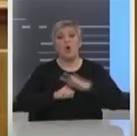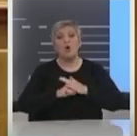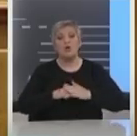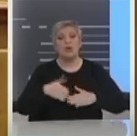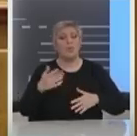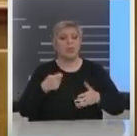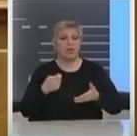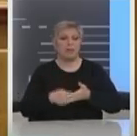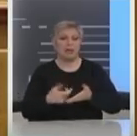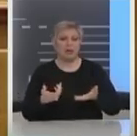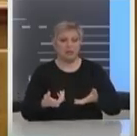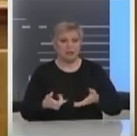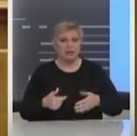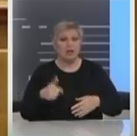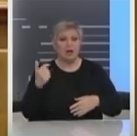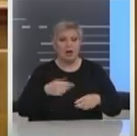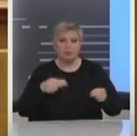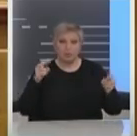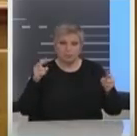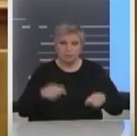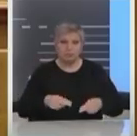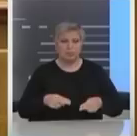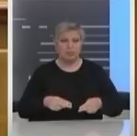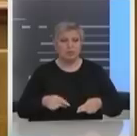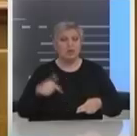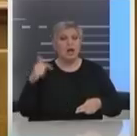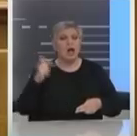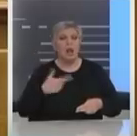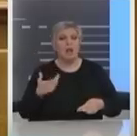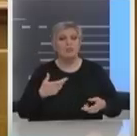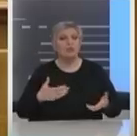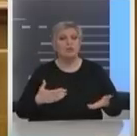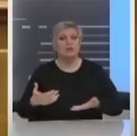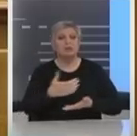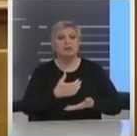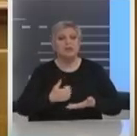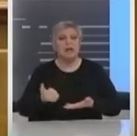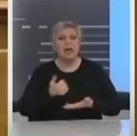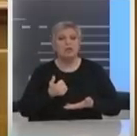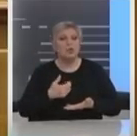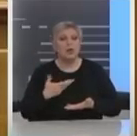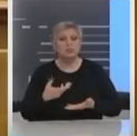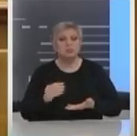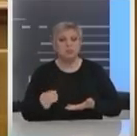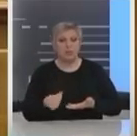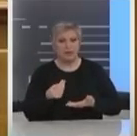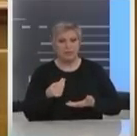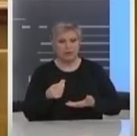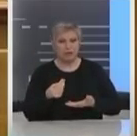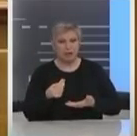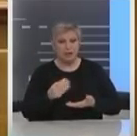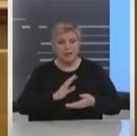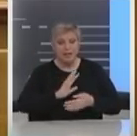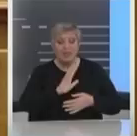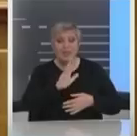δεν εξασφαλίζει πρόσθετη χρηματοδότηση. Αυτό σημαίνει ότι από τον Αύγουστο του 2018 η χώρα θα πρέπει